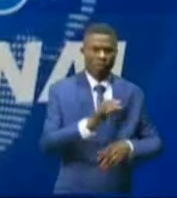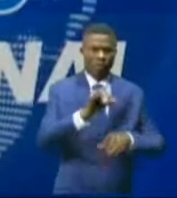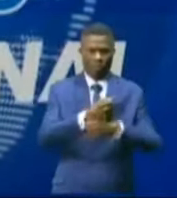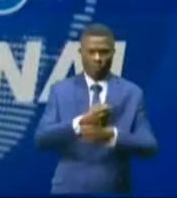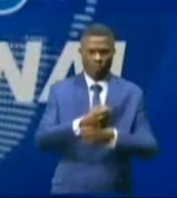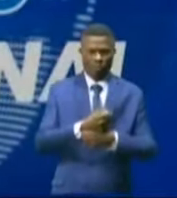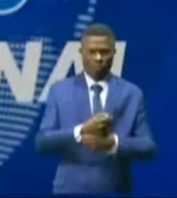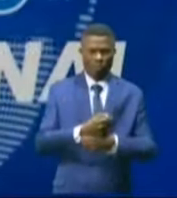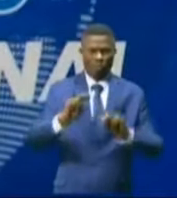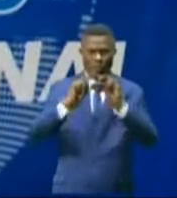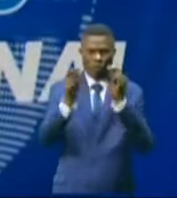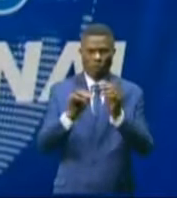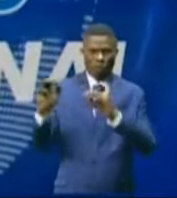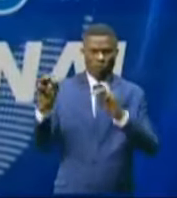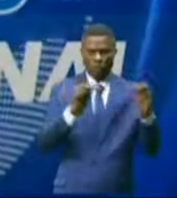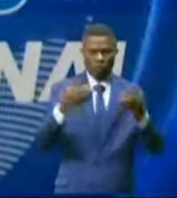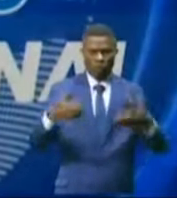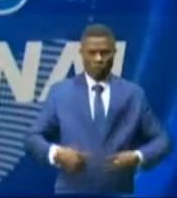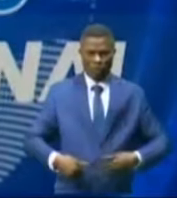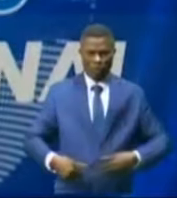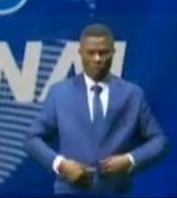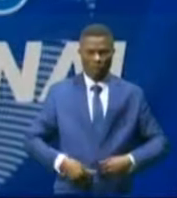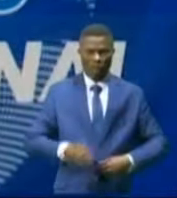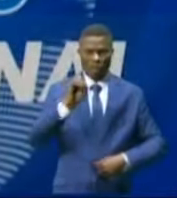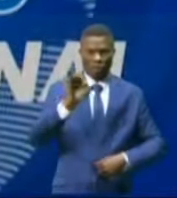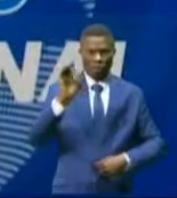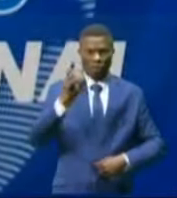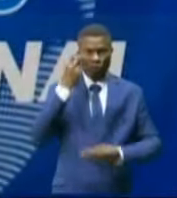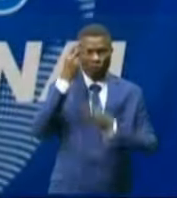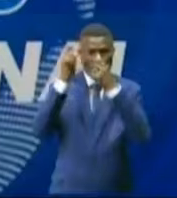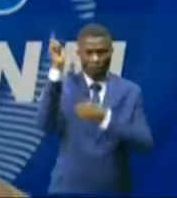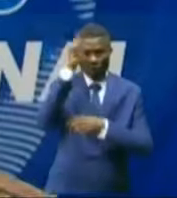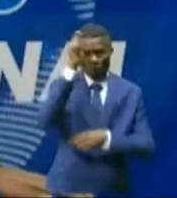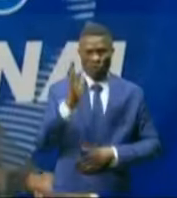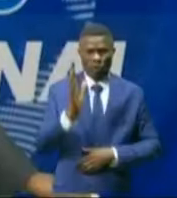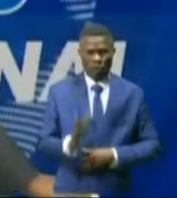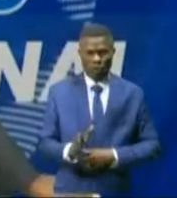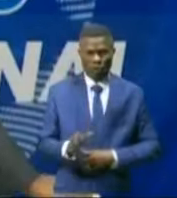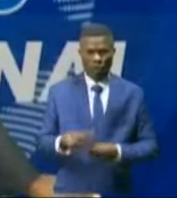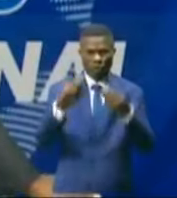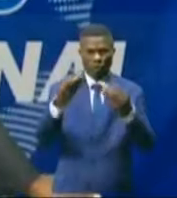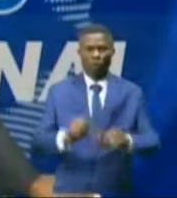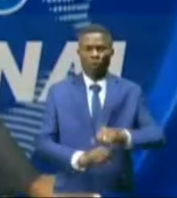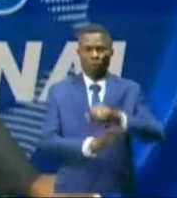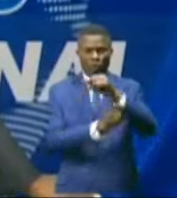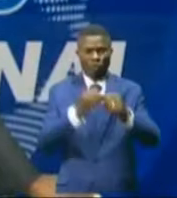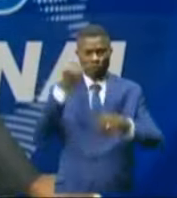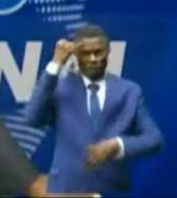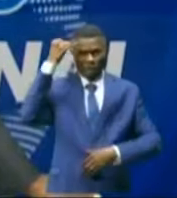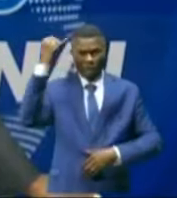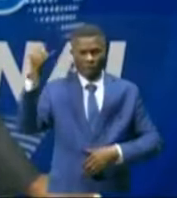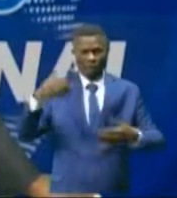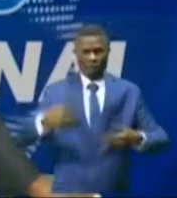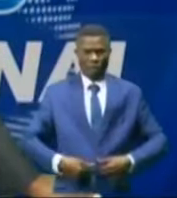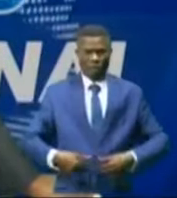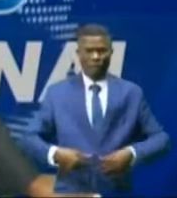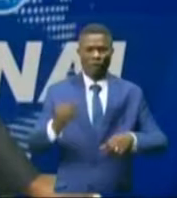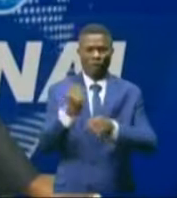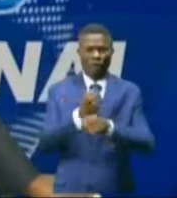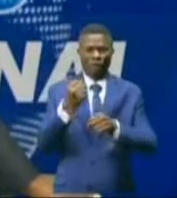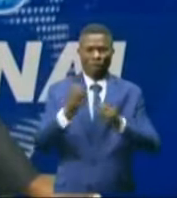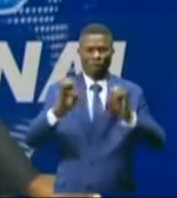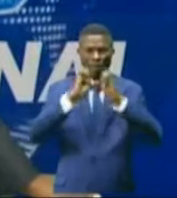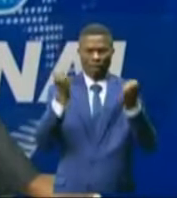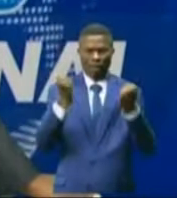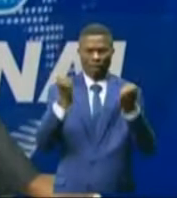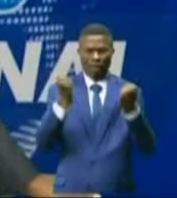Création d'une classe moyenne jeune, l'Office national du tourisme ONT veut donner un coup de pouce aux initiatives des jeunes entrepreneurs